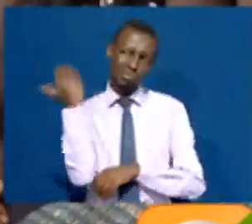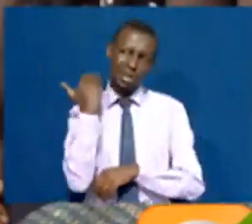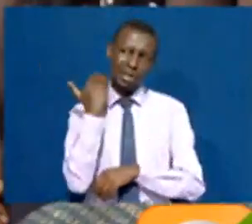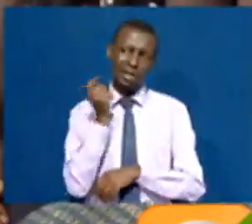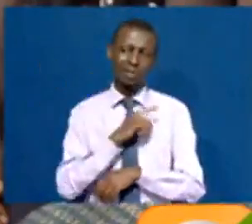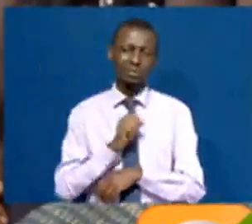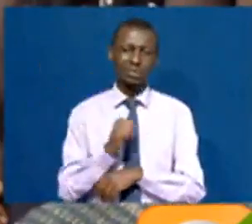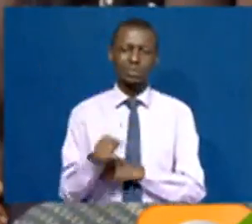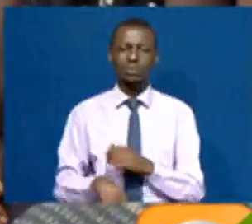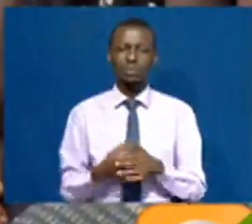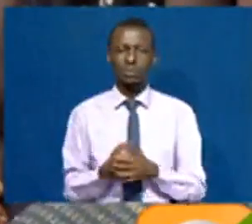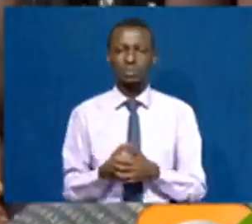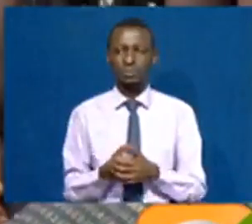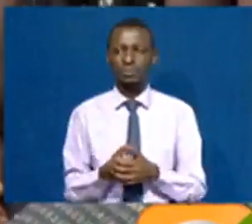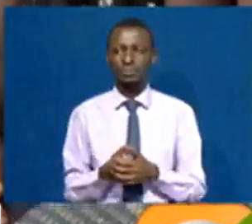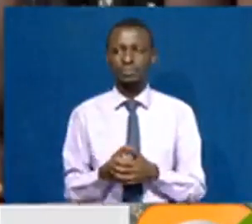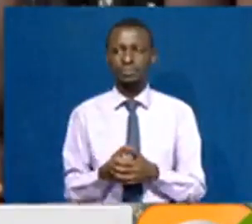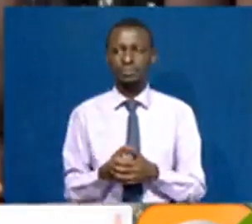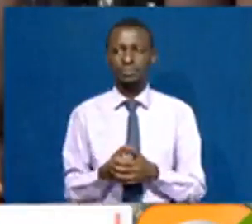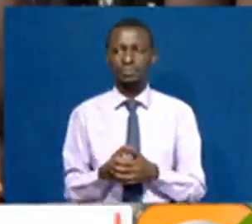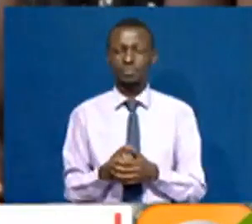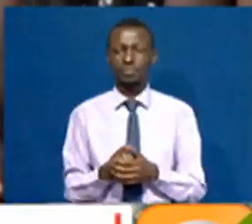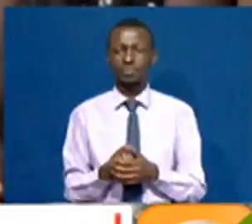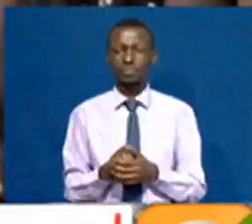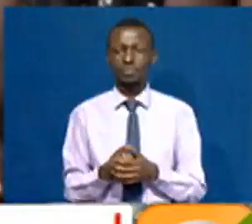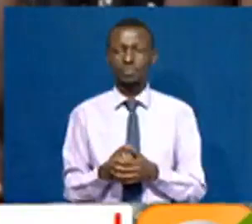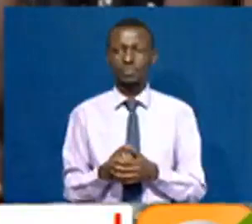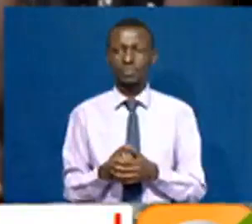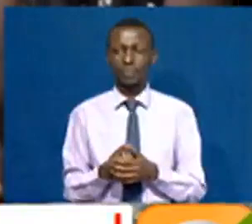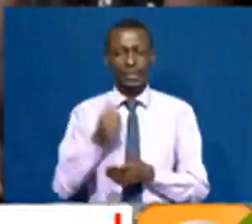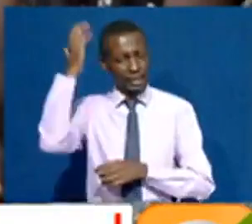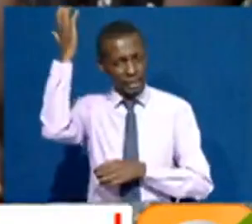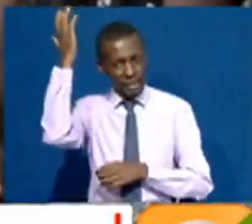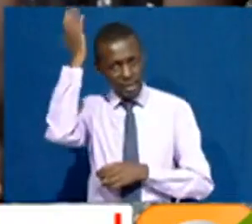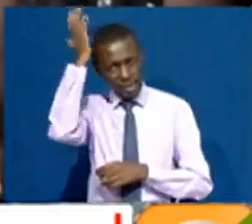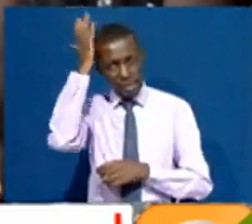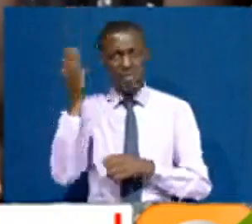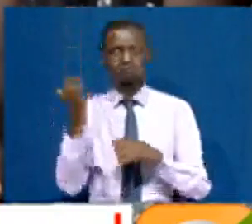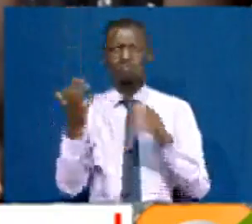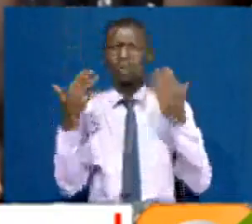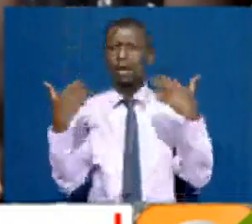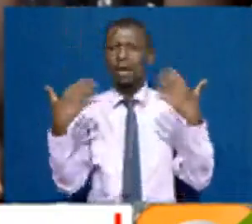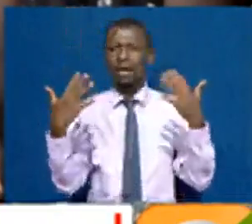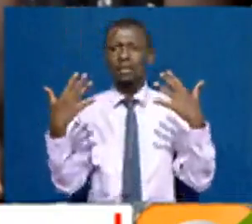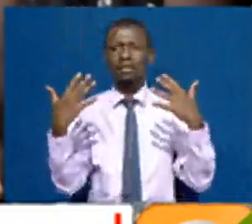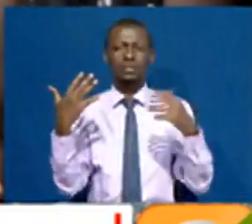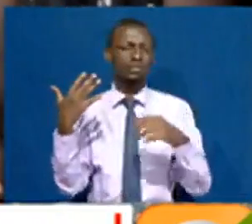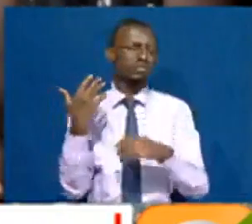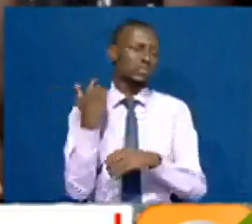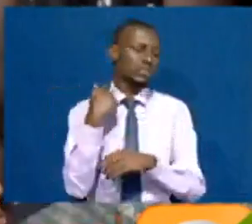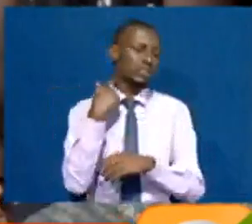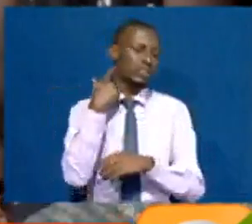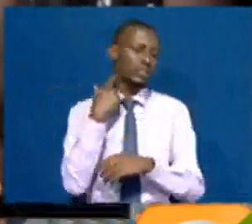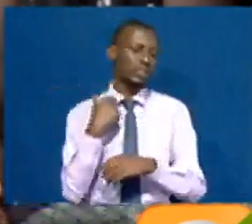penti Anik chini kichwa na mono na sing